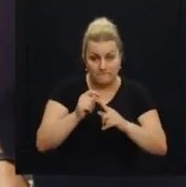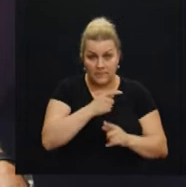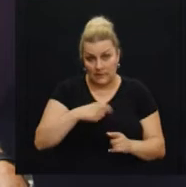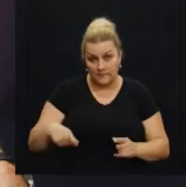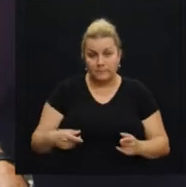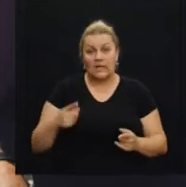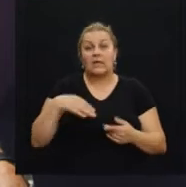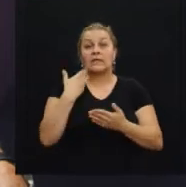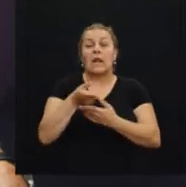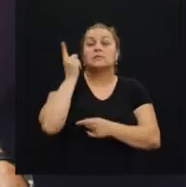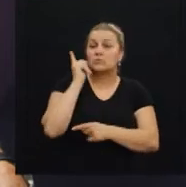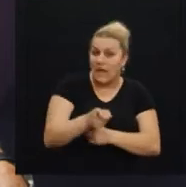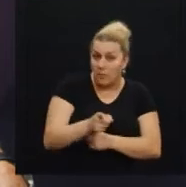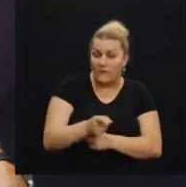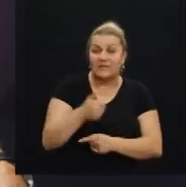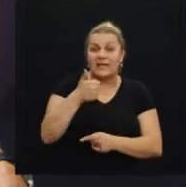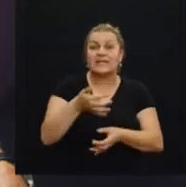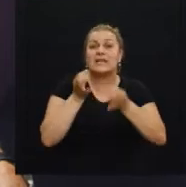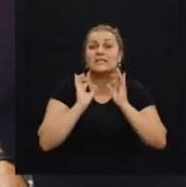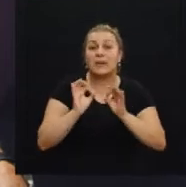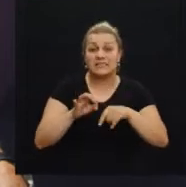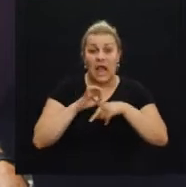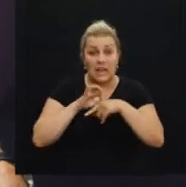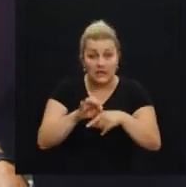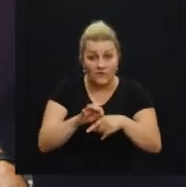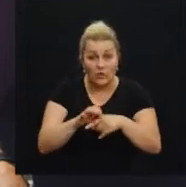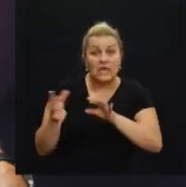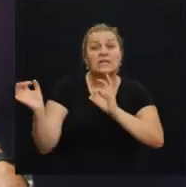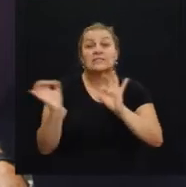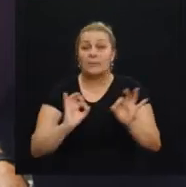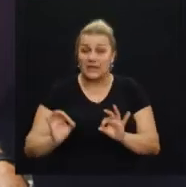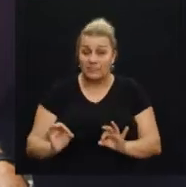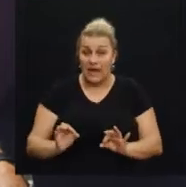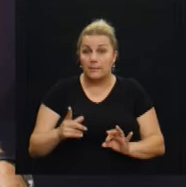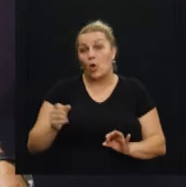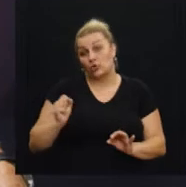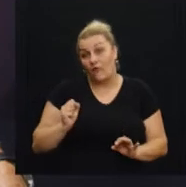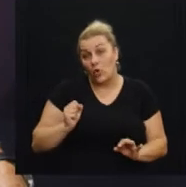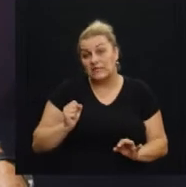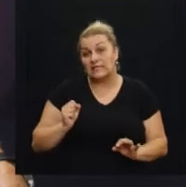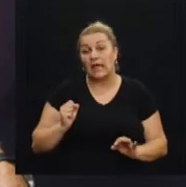dala se zapovijed da se jedan specijalni vod pripremi vojske